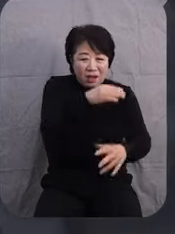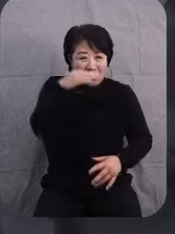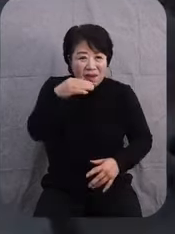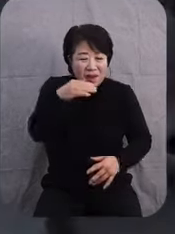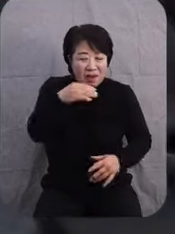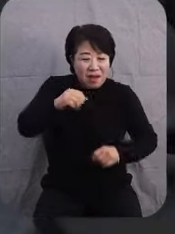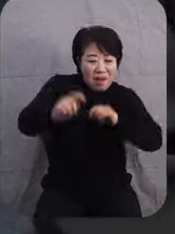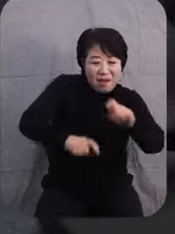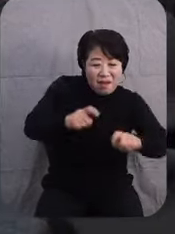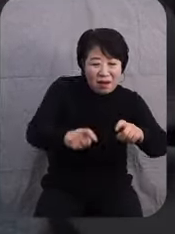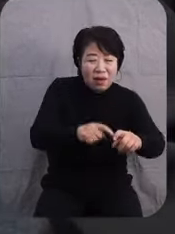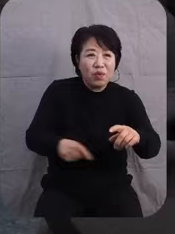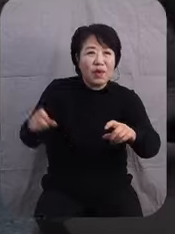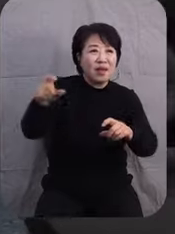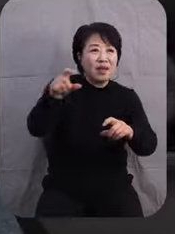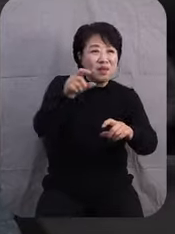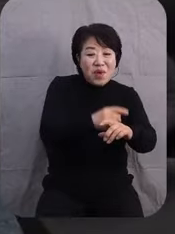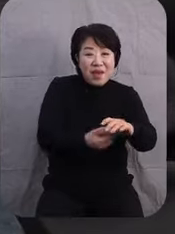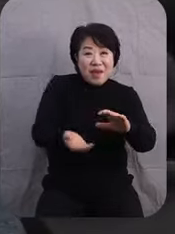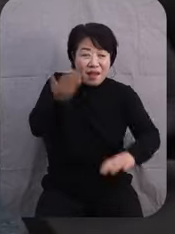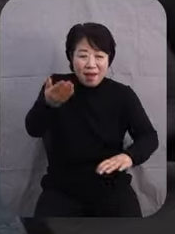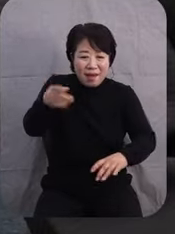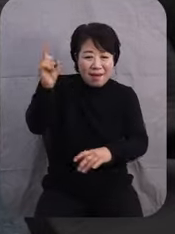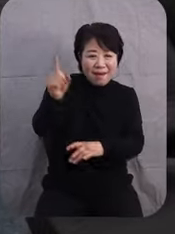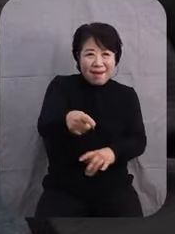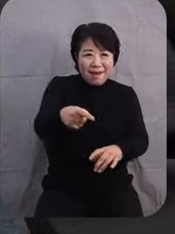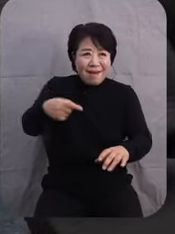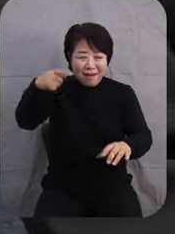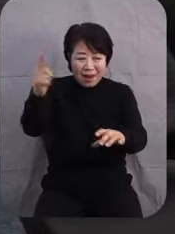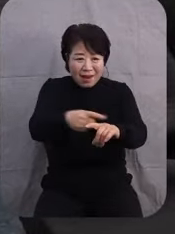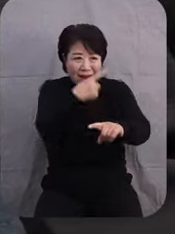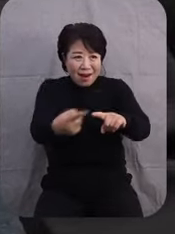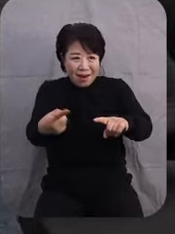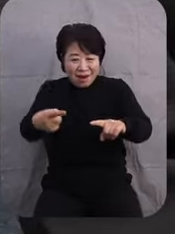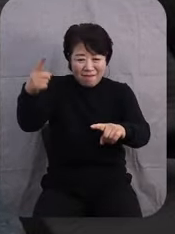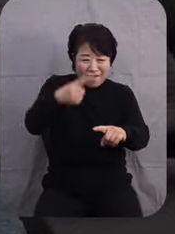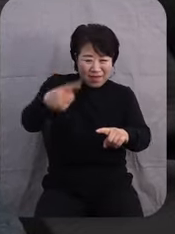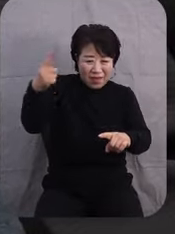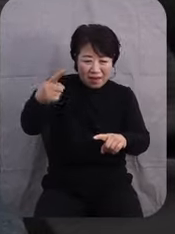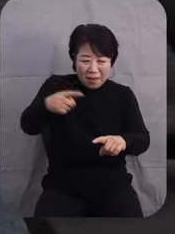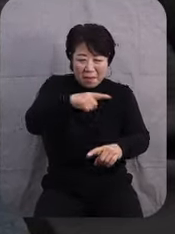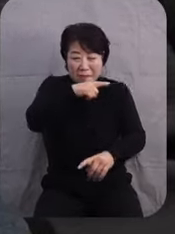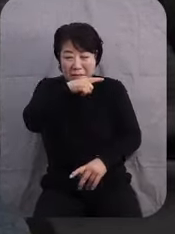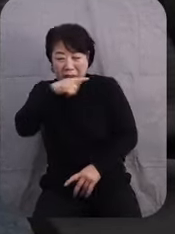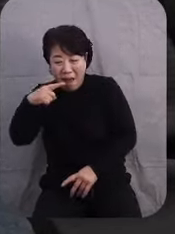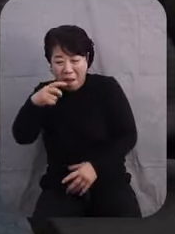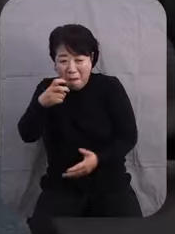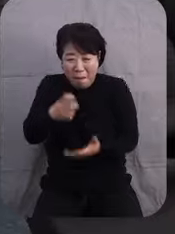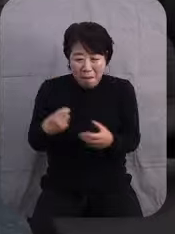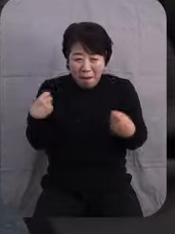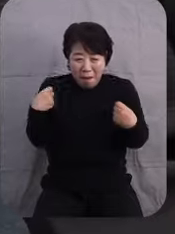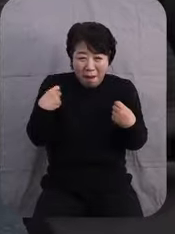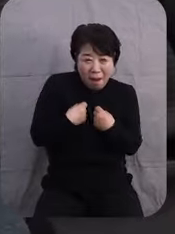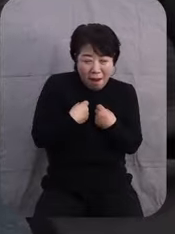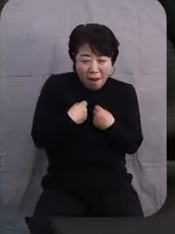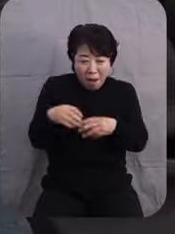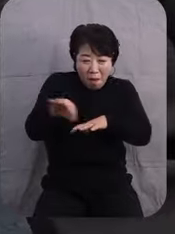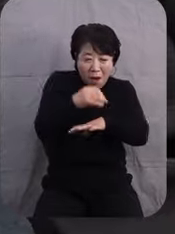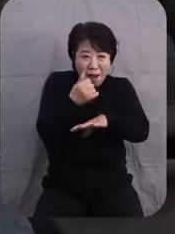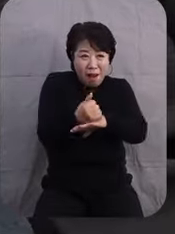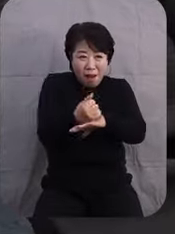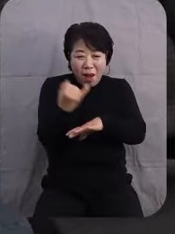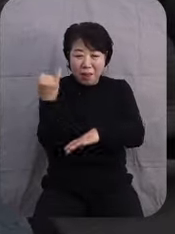꽂고 피 묻은 법복 휘날리며 마구 달려갔다. 왕과 왕비는